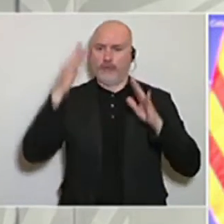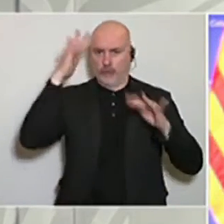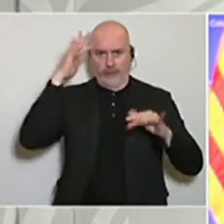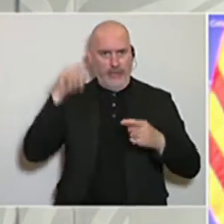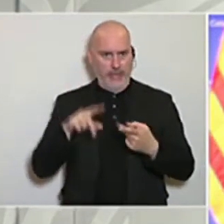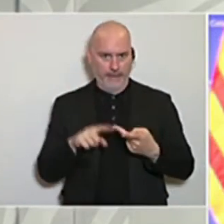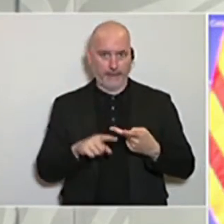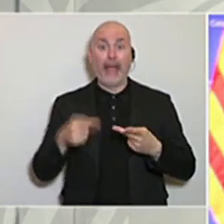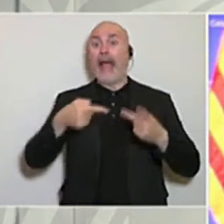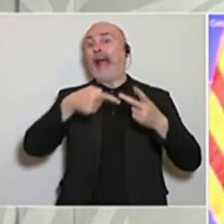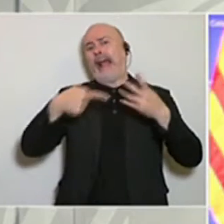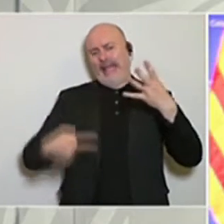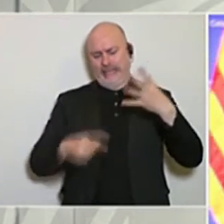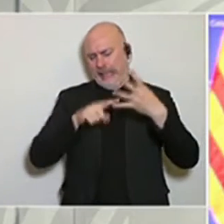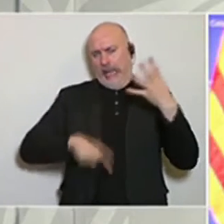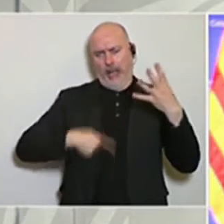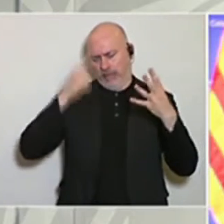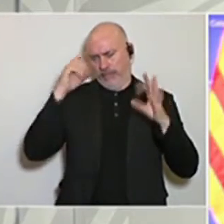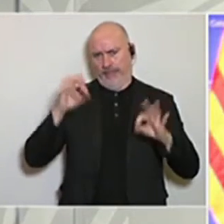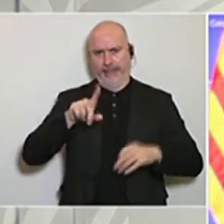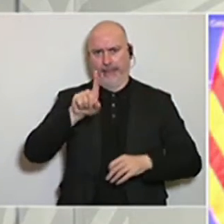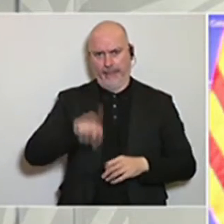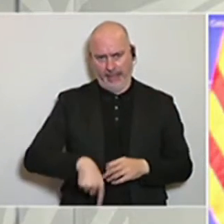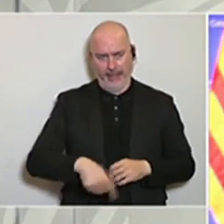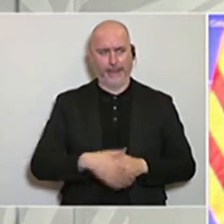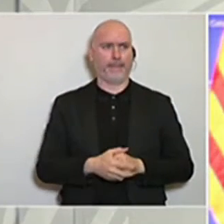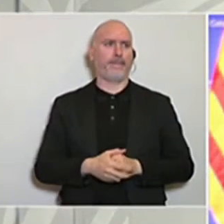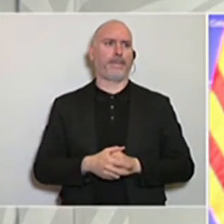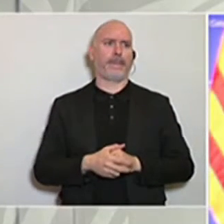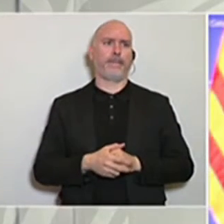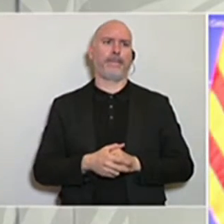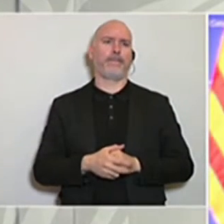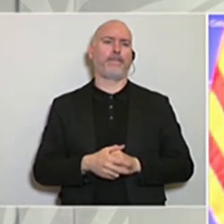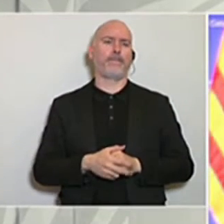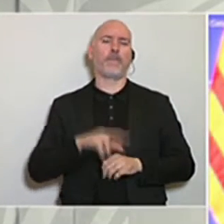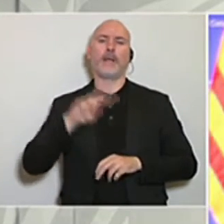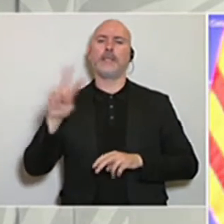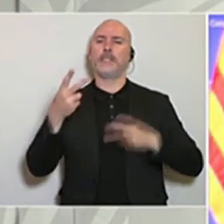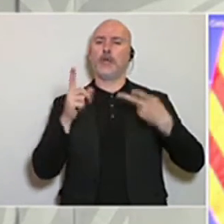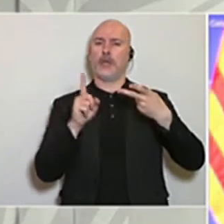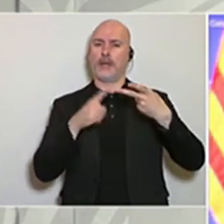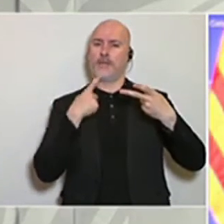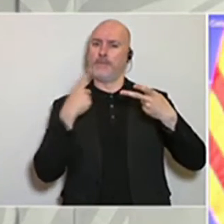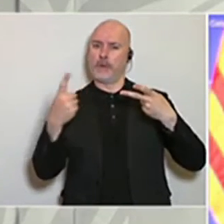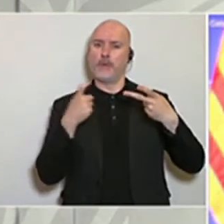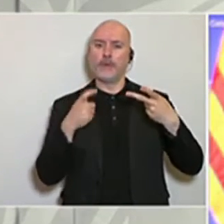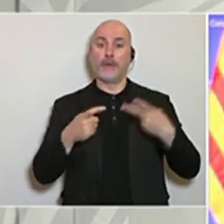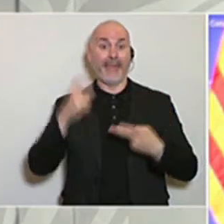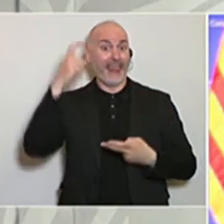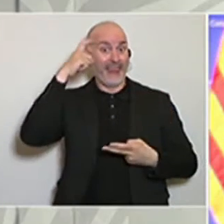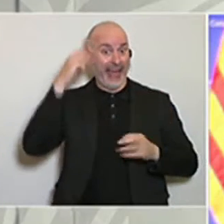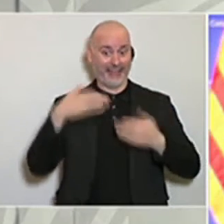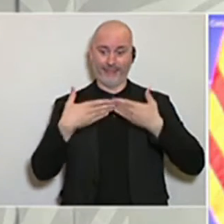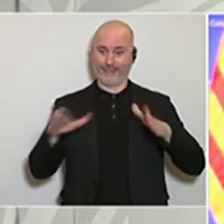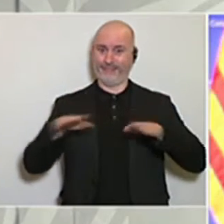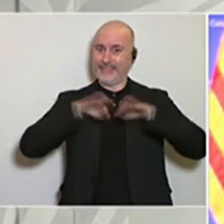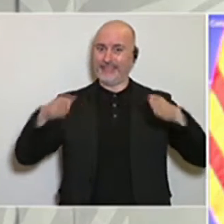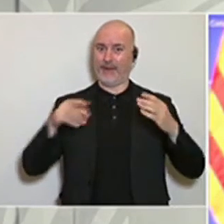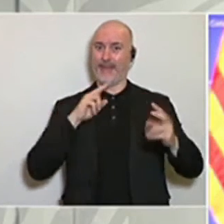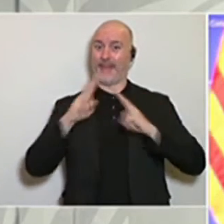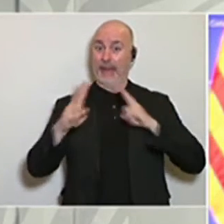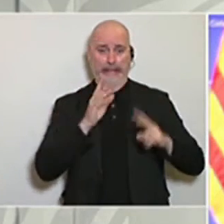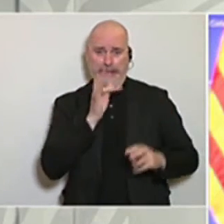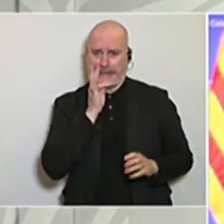òbviament, també. Pel que fa referència a la segona pregunta, no hi ha data per la taula de diàleg. Des del govern de Catalunya no ens